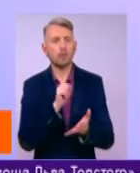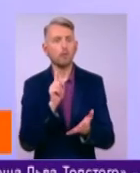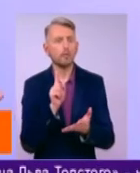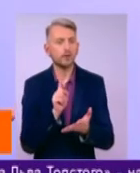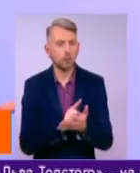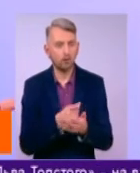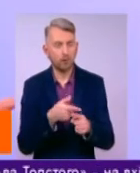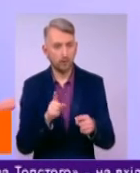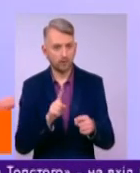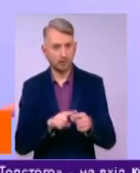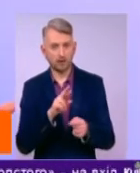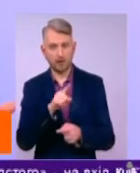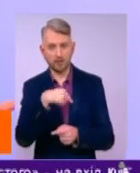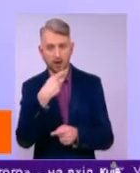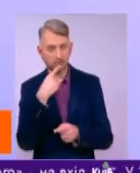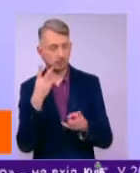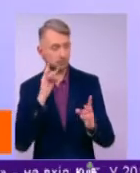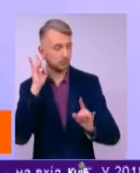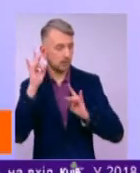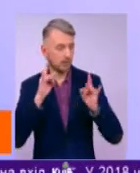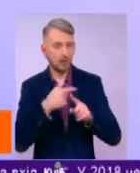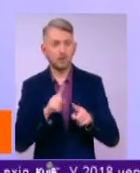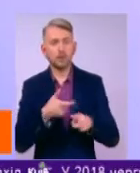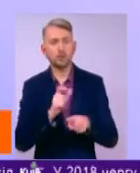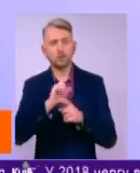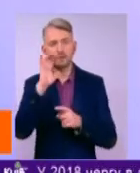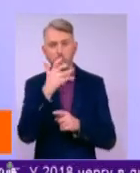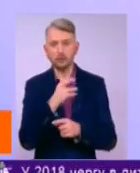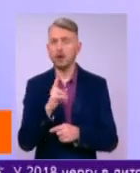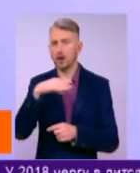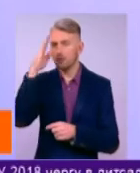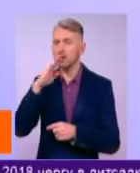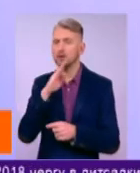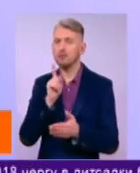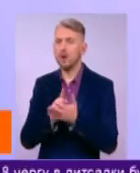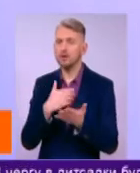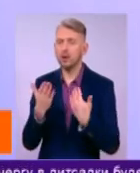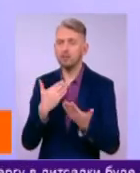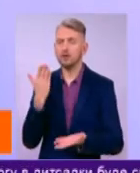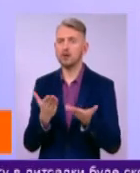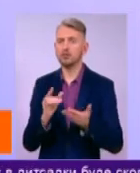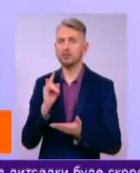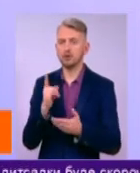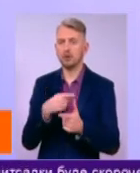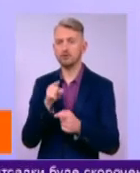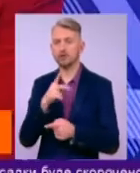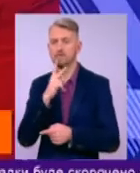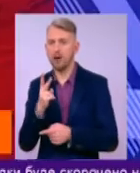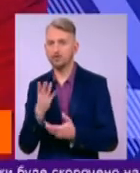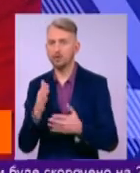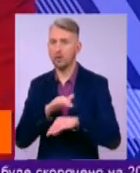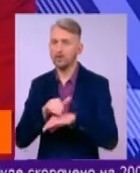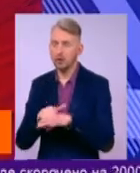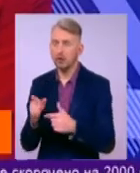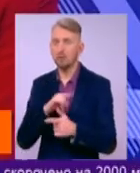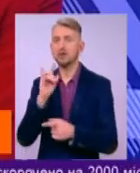це, як ви кажете, бити на сполох, це дуже серйозно. Що, як батьки мають реагувати? Якщо дитина, чи вони бачать якісь ознаки, або